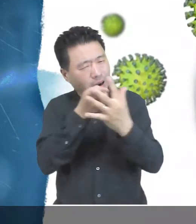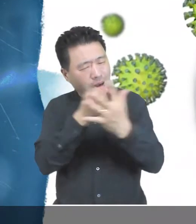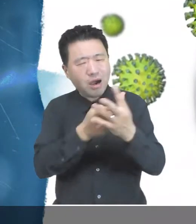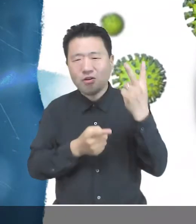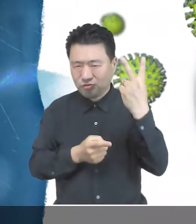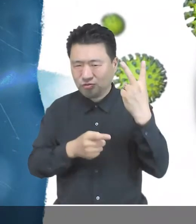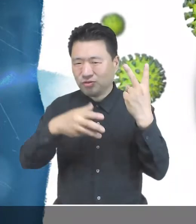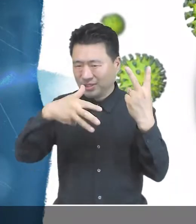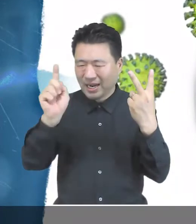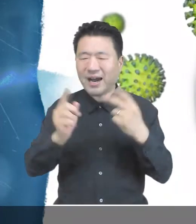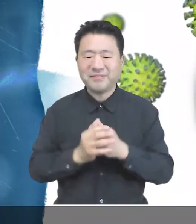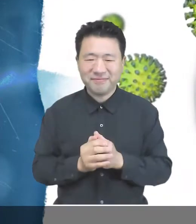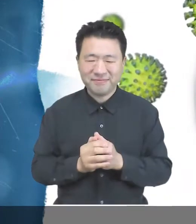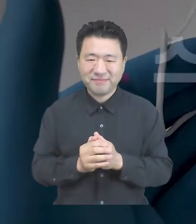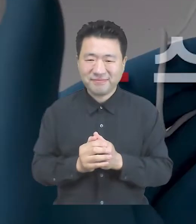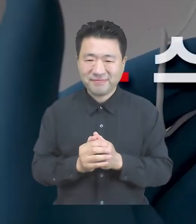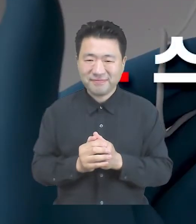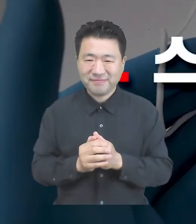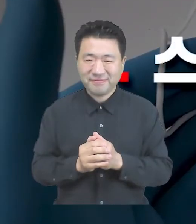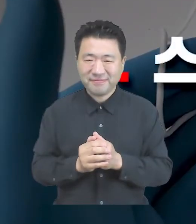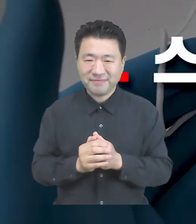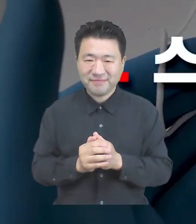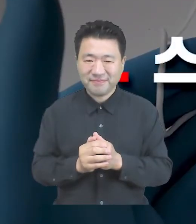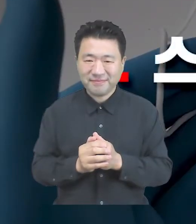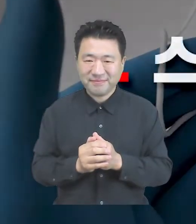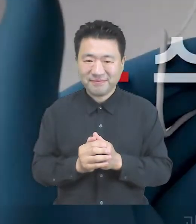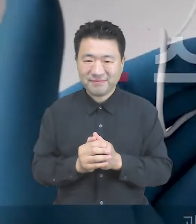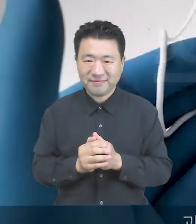가설을 추측하고 있습니다.